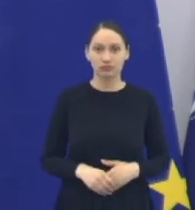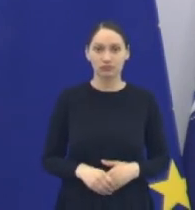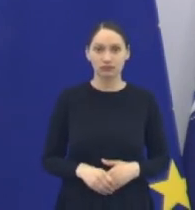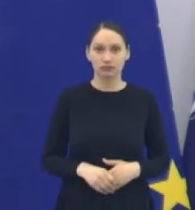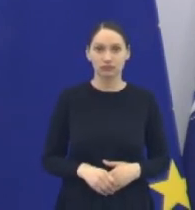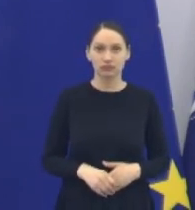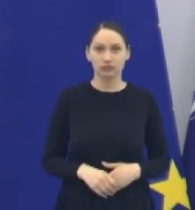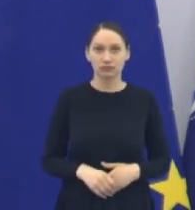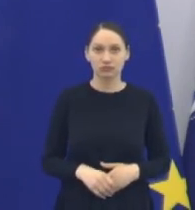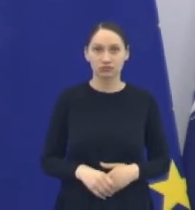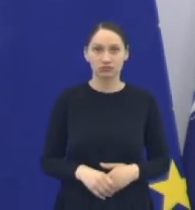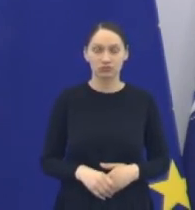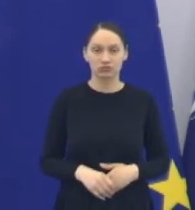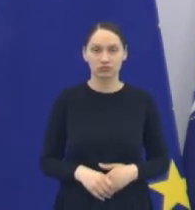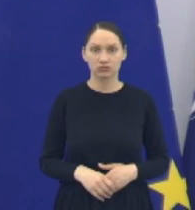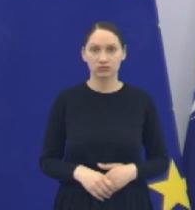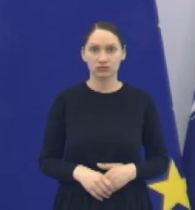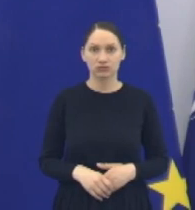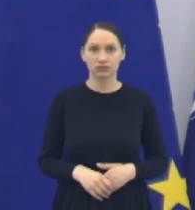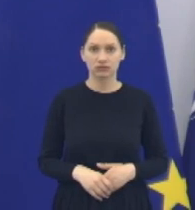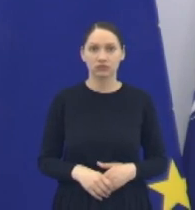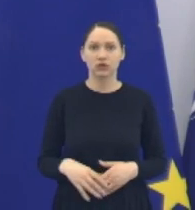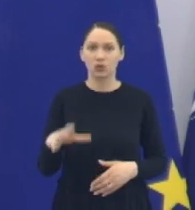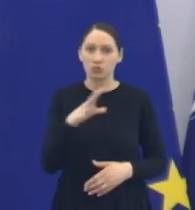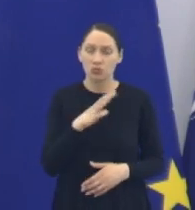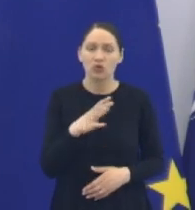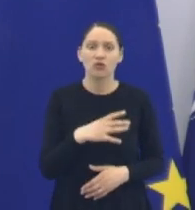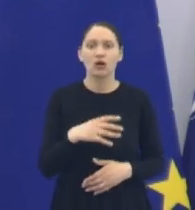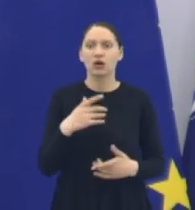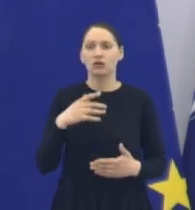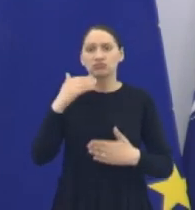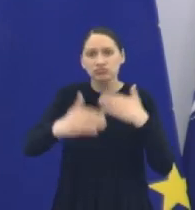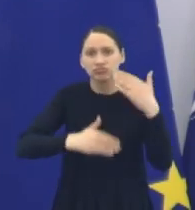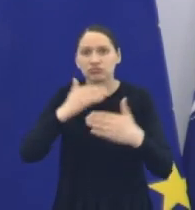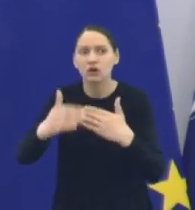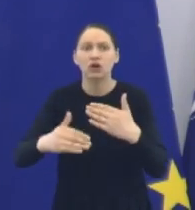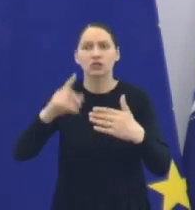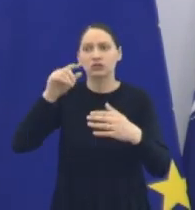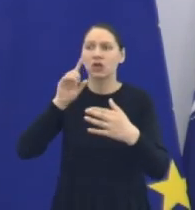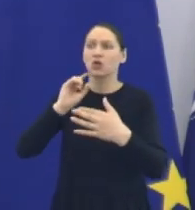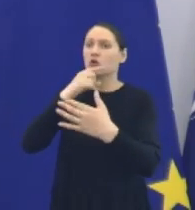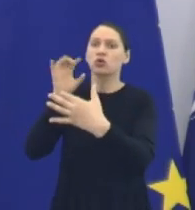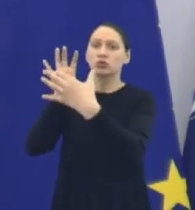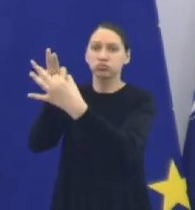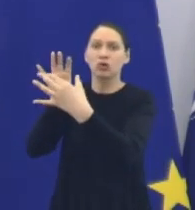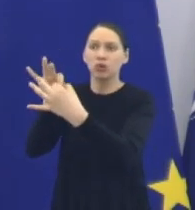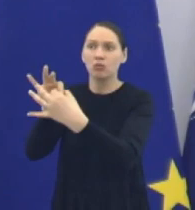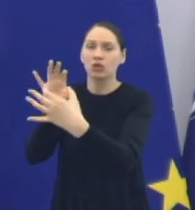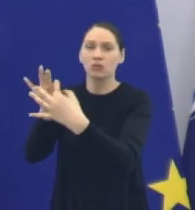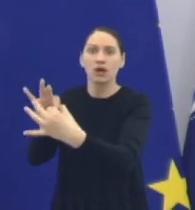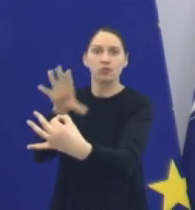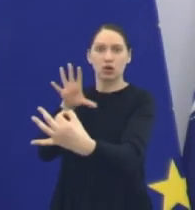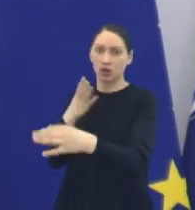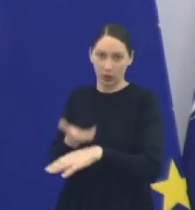smarkiai važiavus ir greitai važiavus į vieną pusę, sustabdyti ir apsukti automobilį ir pradėti judėti priešingą pusę, kai kurioms valstybėms sekasi gana